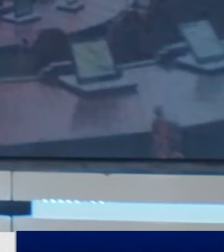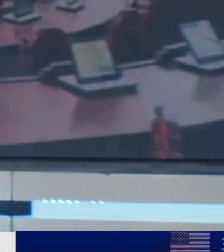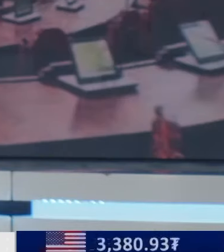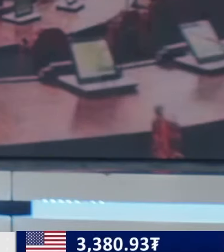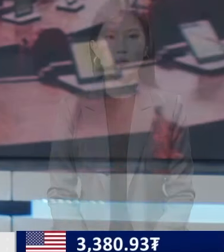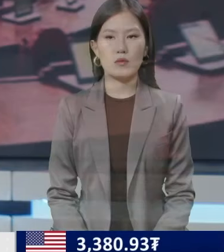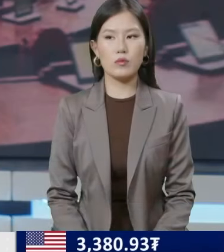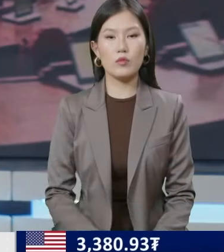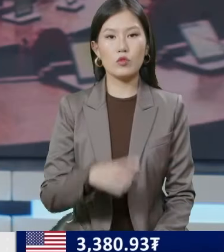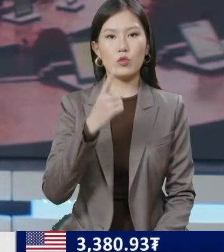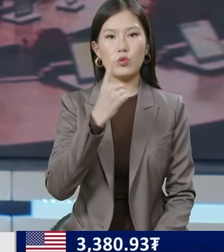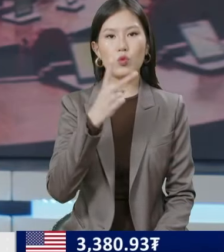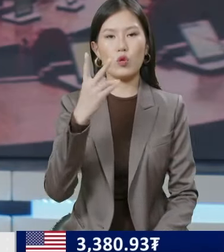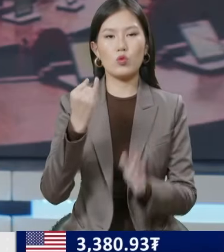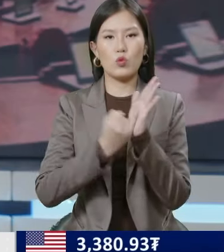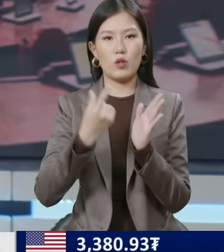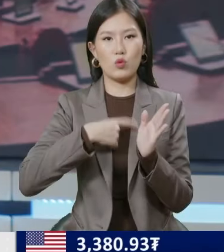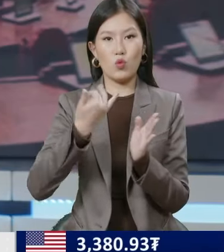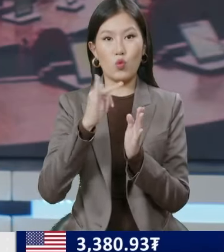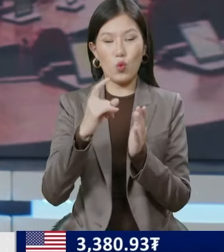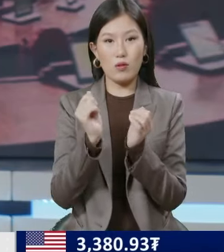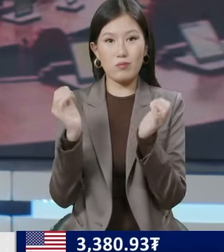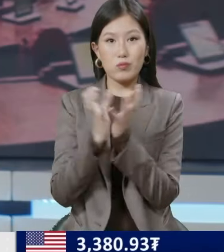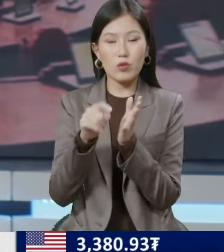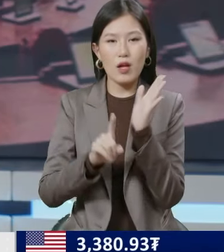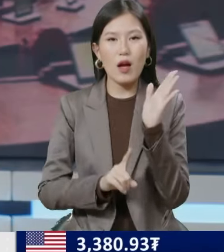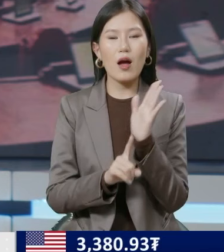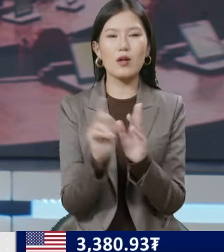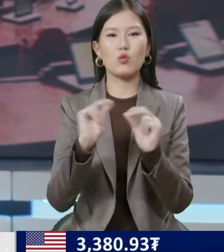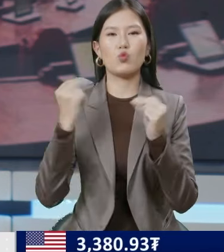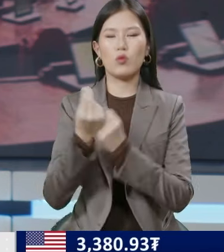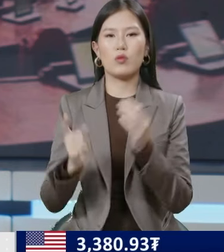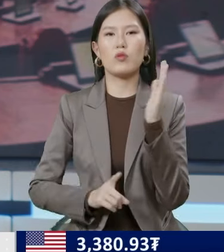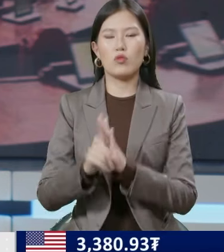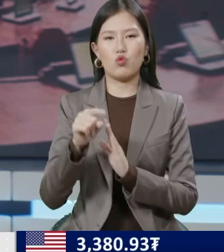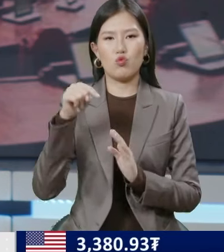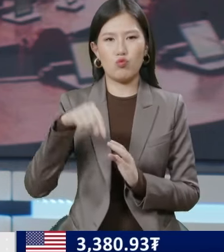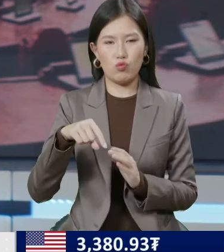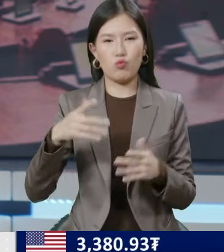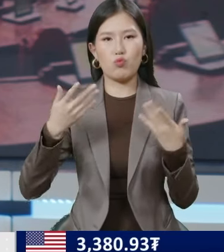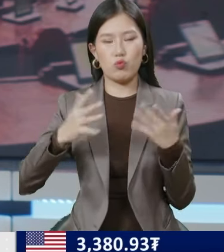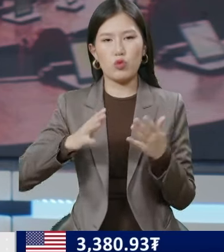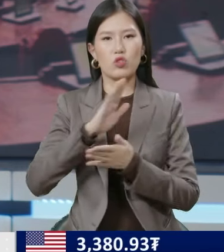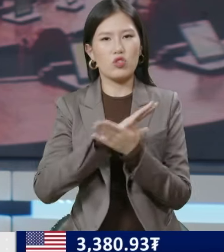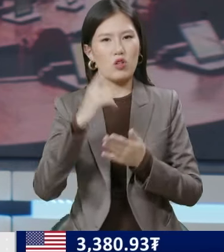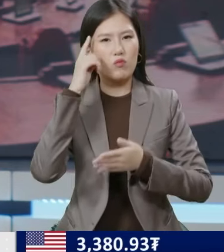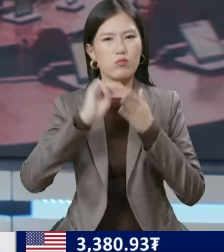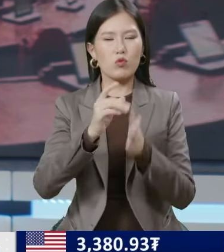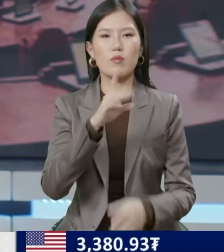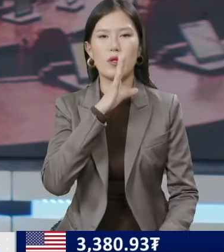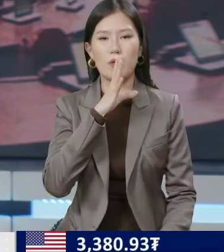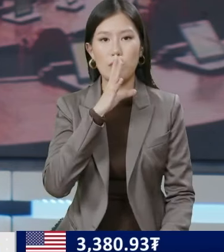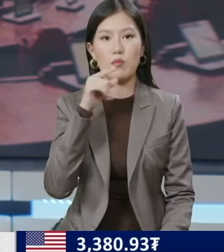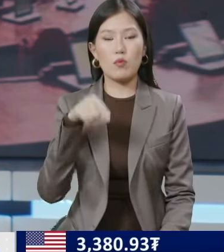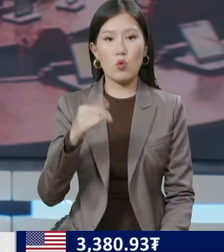Зон 26 гишүүнтэй парламентын анхны чуулган өнөөдөр нээлт хэлээ. Шинэ үеийн парламент шинэ стратеги төлөвлөгөөтэй ажиллахаар зэхэж байна. Энэ парламент 5